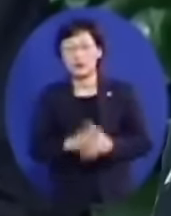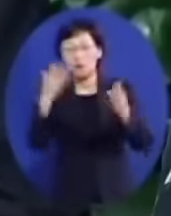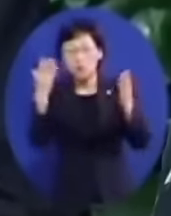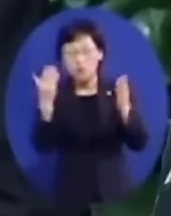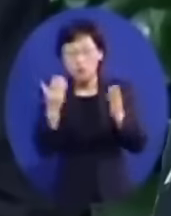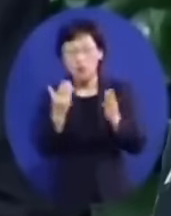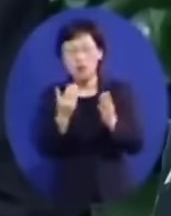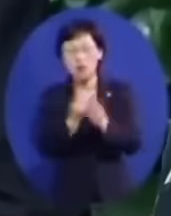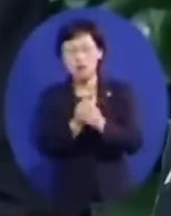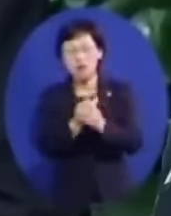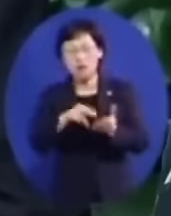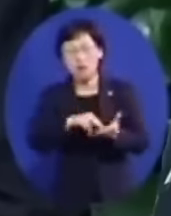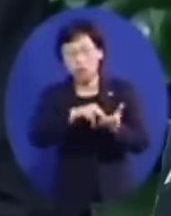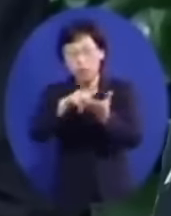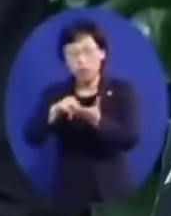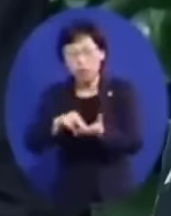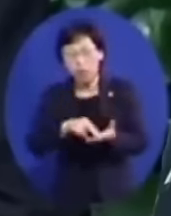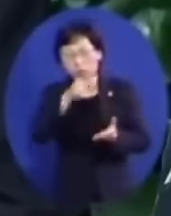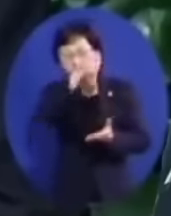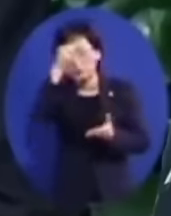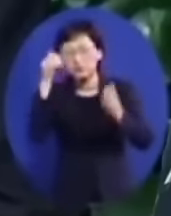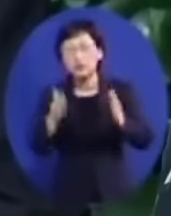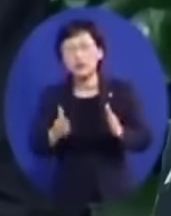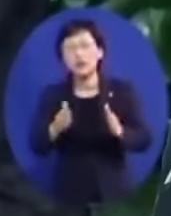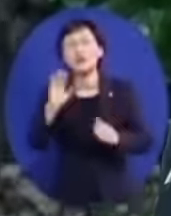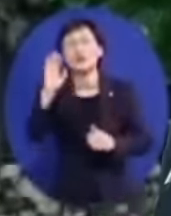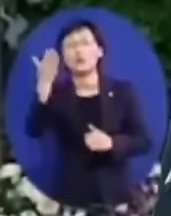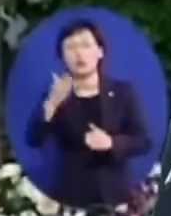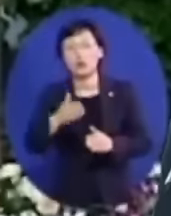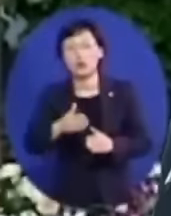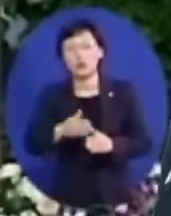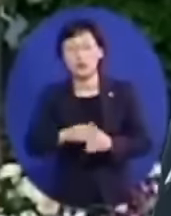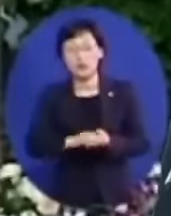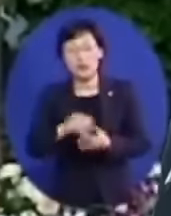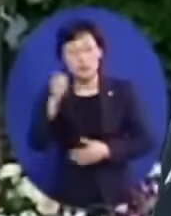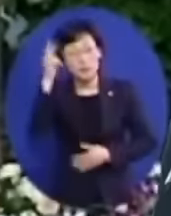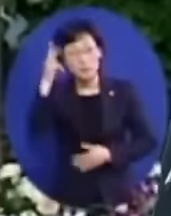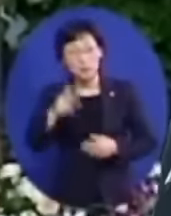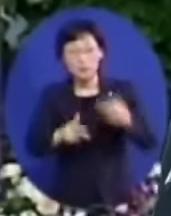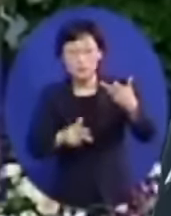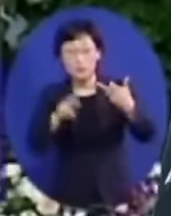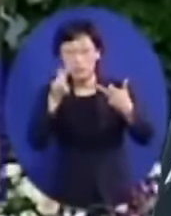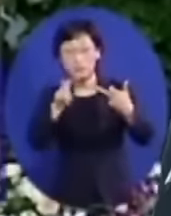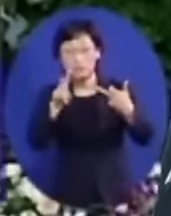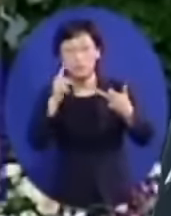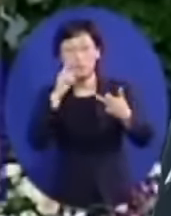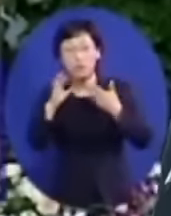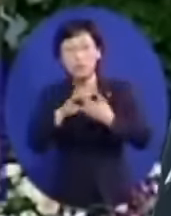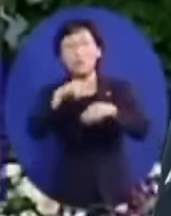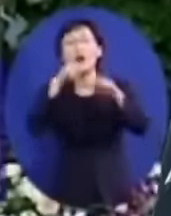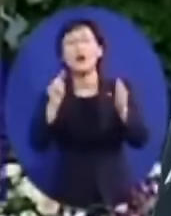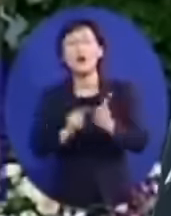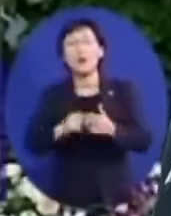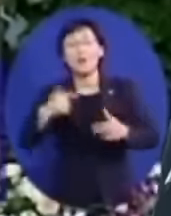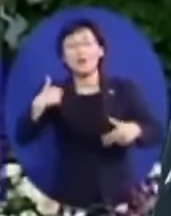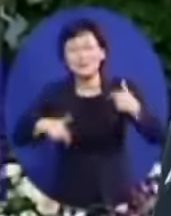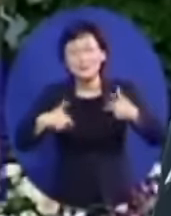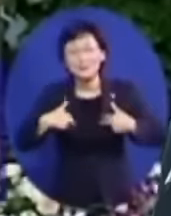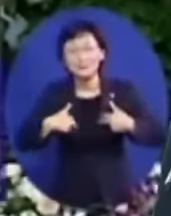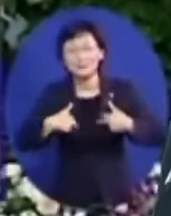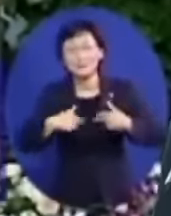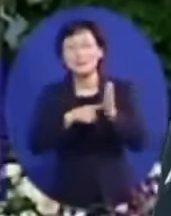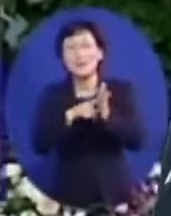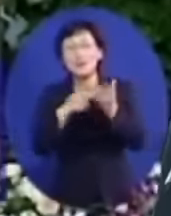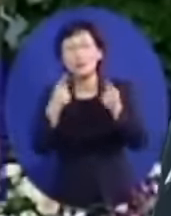완전히 고독한 인생을 살게 되는 것입니다. 잠언서 17장 22절에 마음의 즐거움은 양약이라도